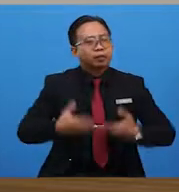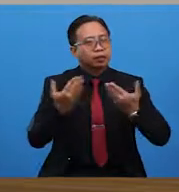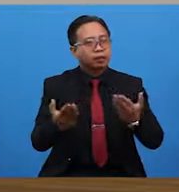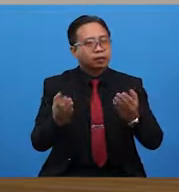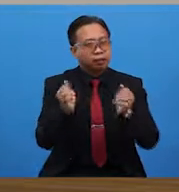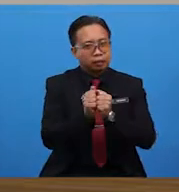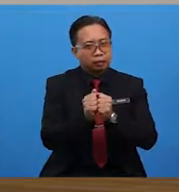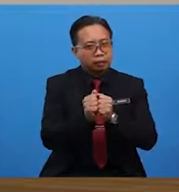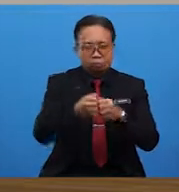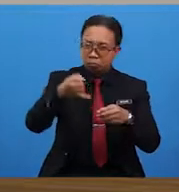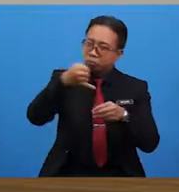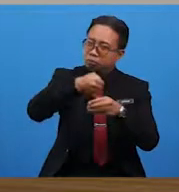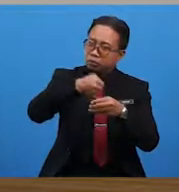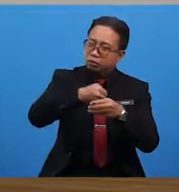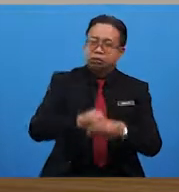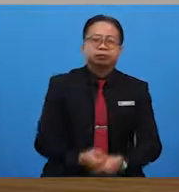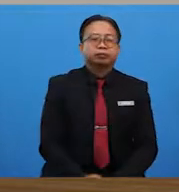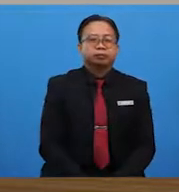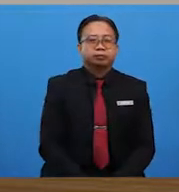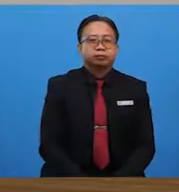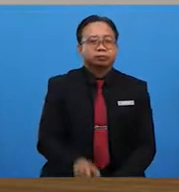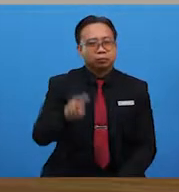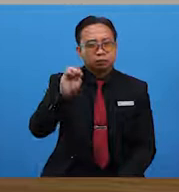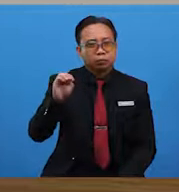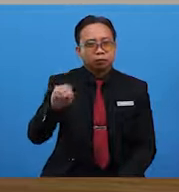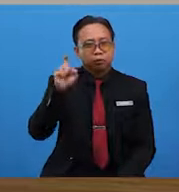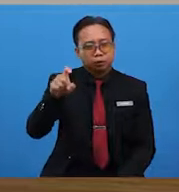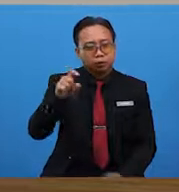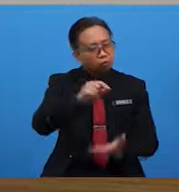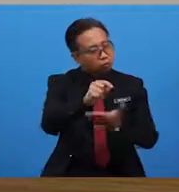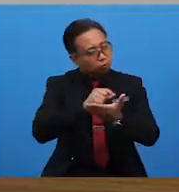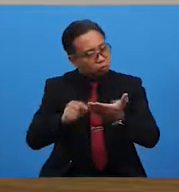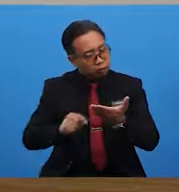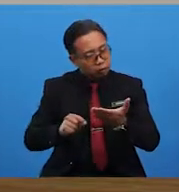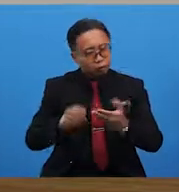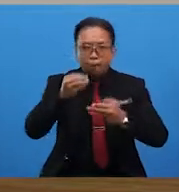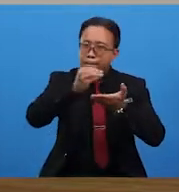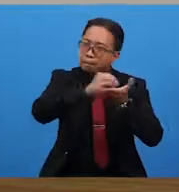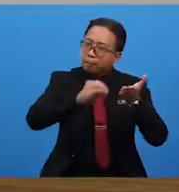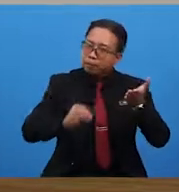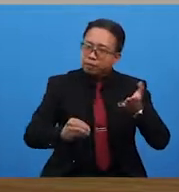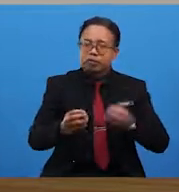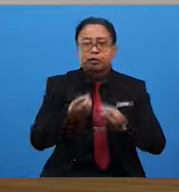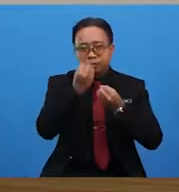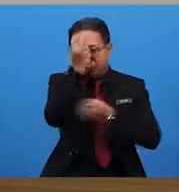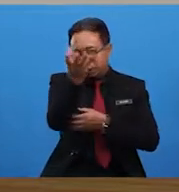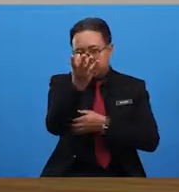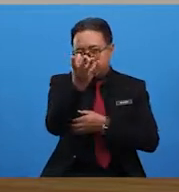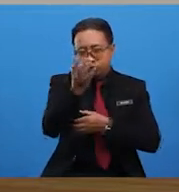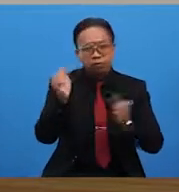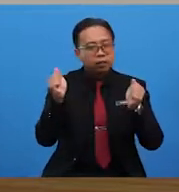pula dengan kandungan Lazar perlu mengupas dalam bentuk penyelesain mengenai mistis yang ingin disampaikan melalui